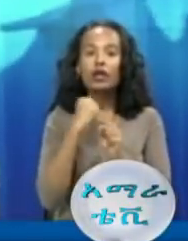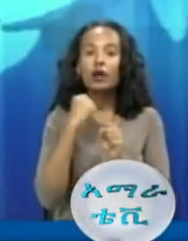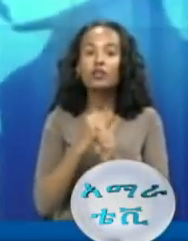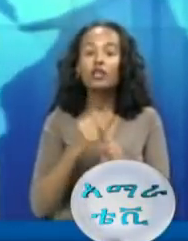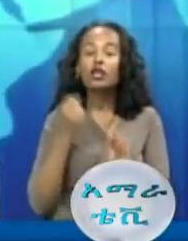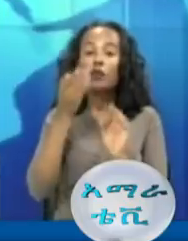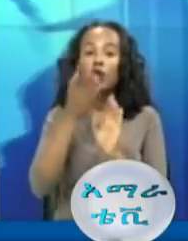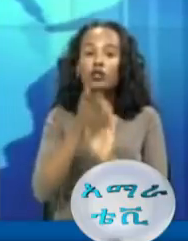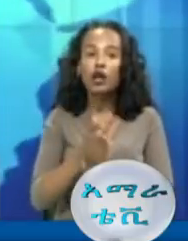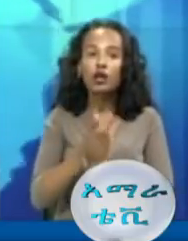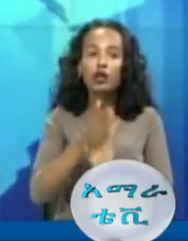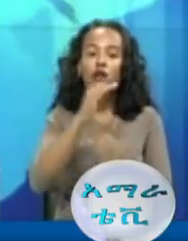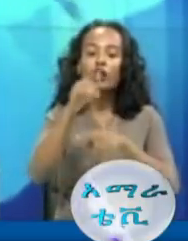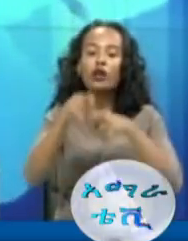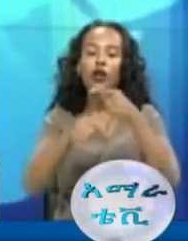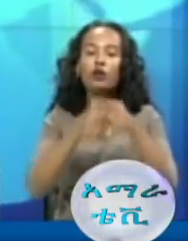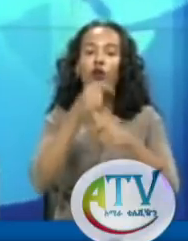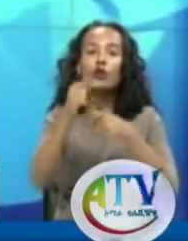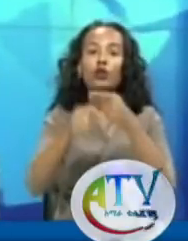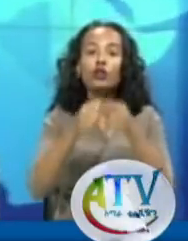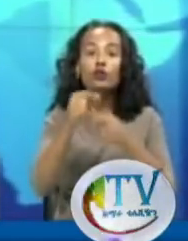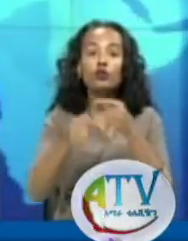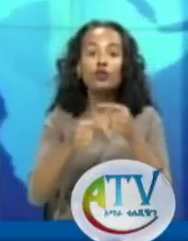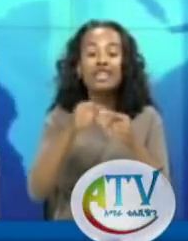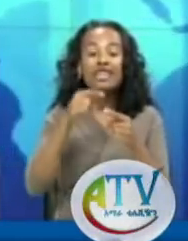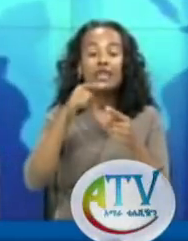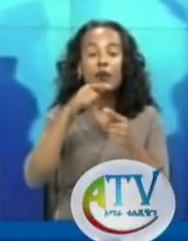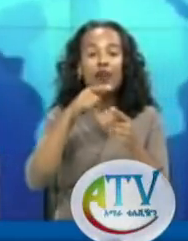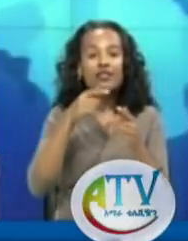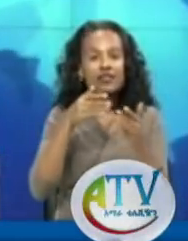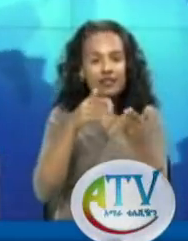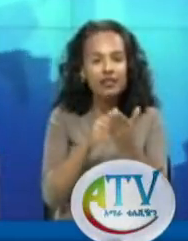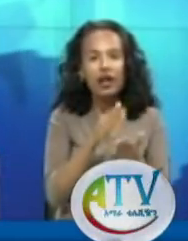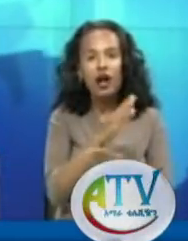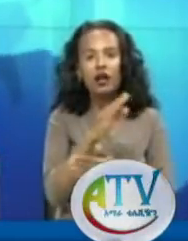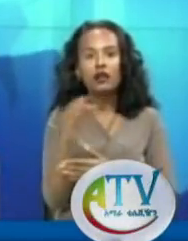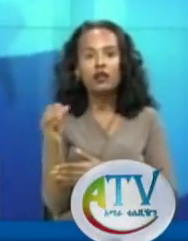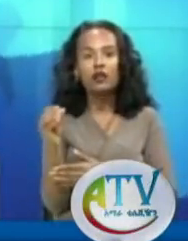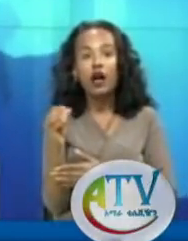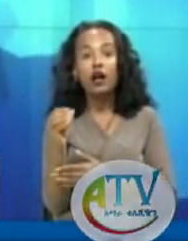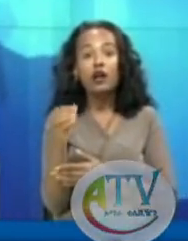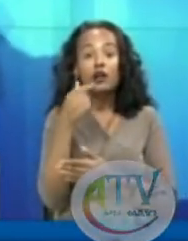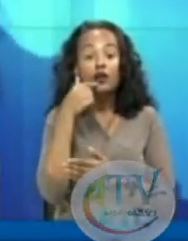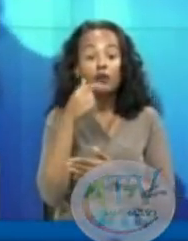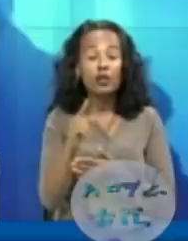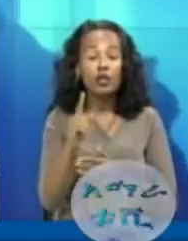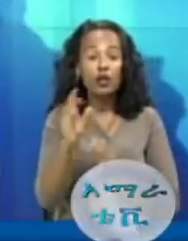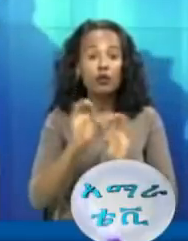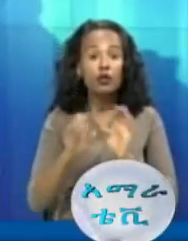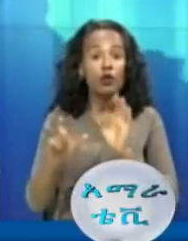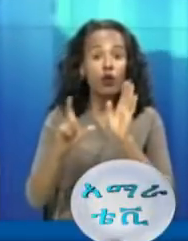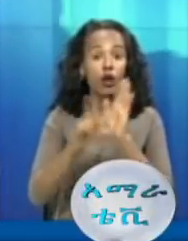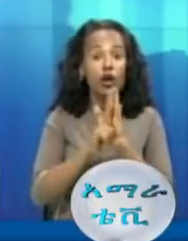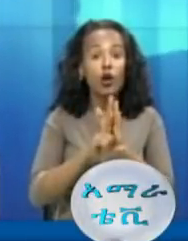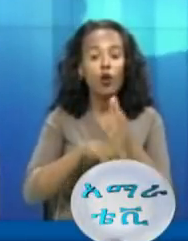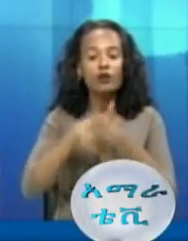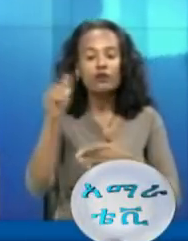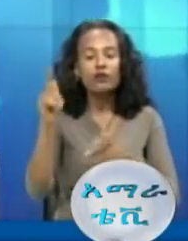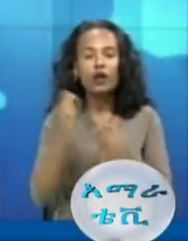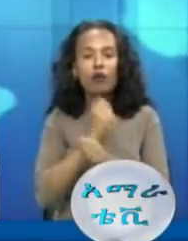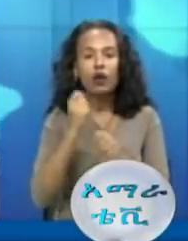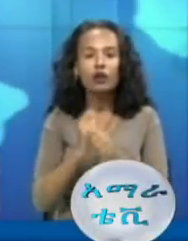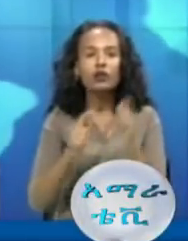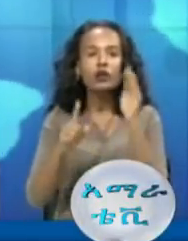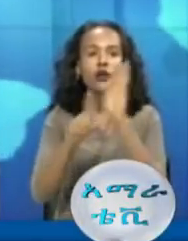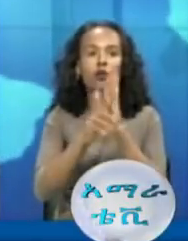ባሻገር ሂደቱን ለማሰናከልና ለማጥልሸት የሚከናወኑ ህገወጥ ተግባራትን